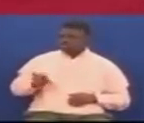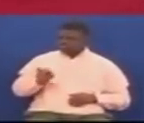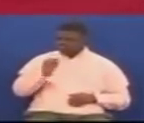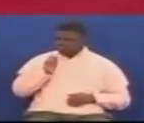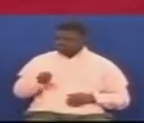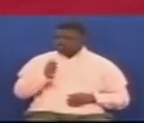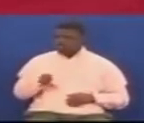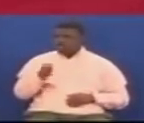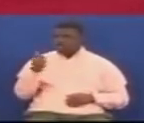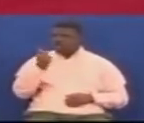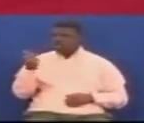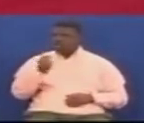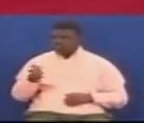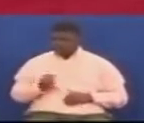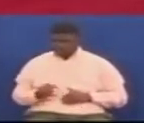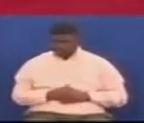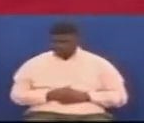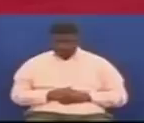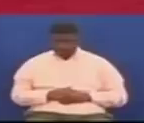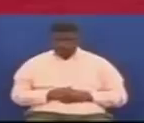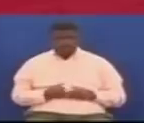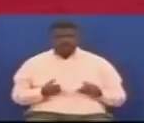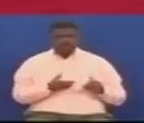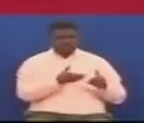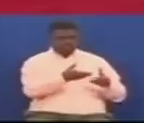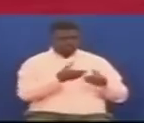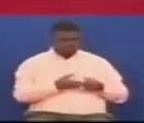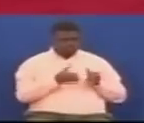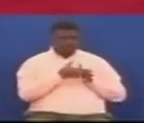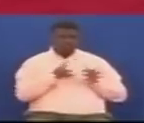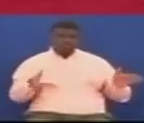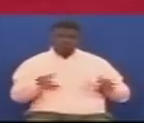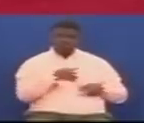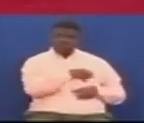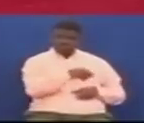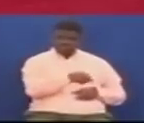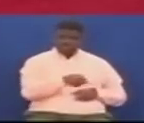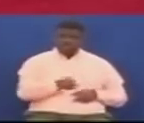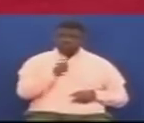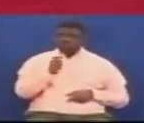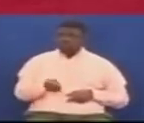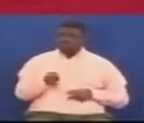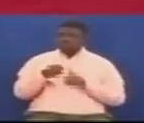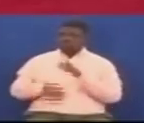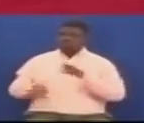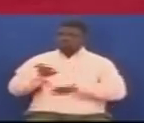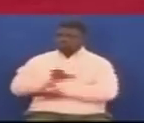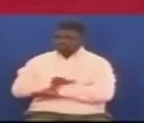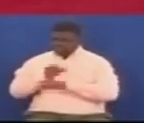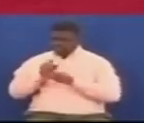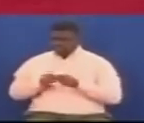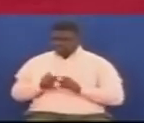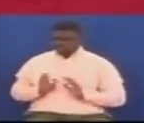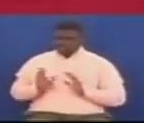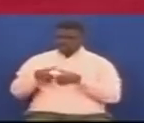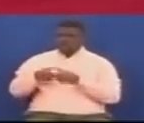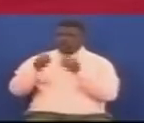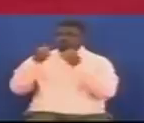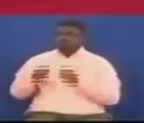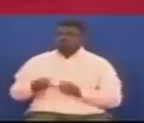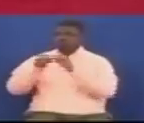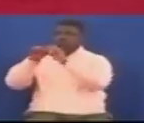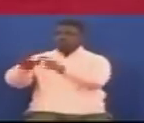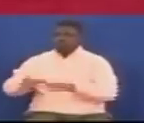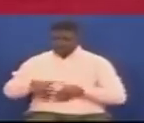Muungano wa Tanzania. Vile vile nichukue fursa hii adhimu kumpongeza mwenyekiti wa kamati ya kudumu ya bunge